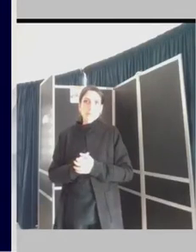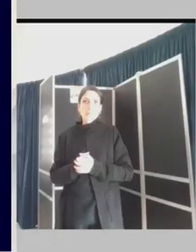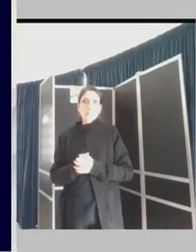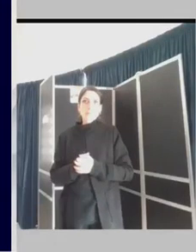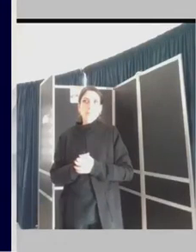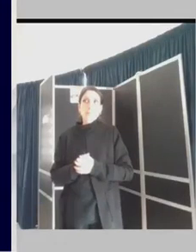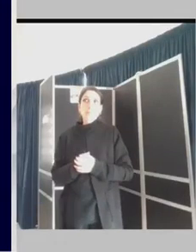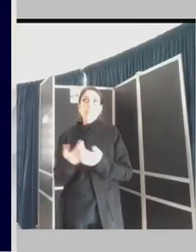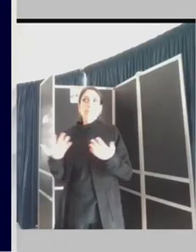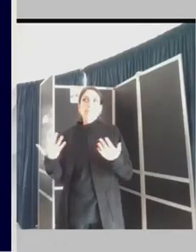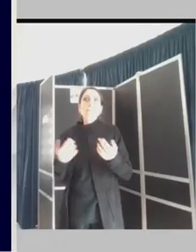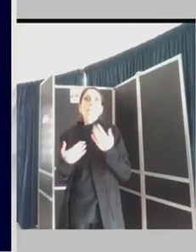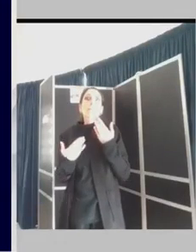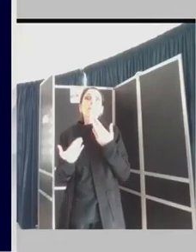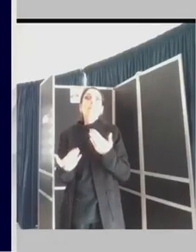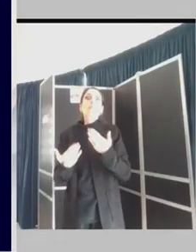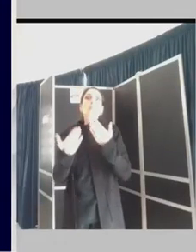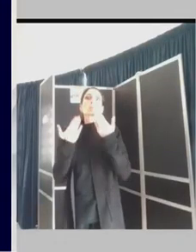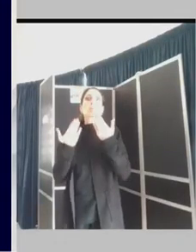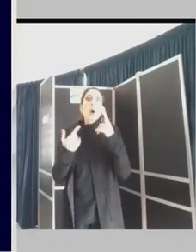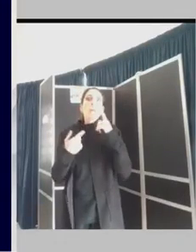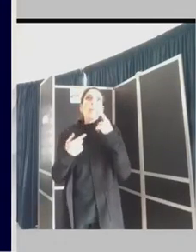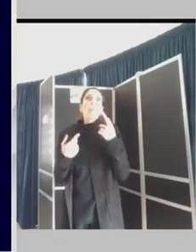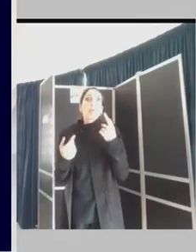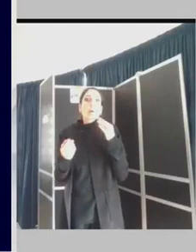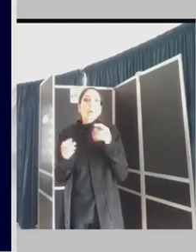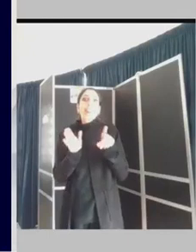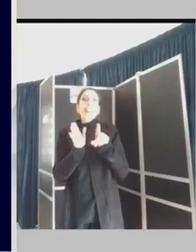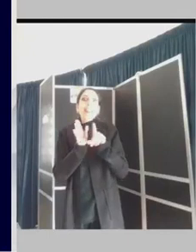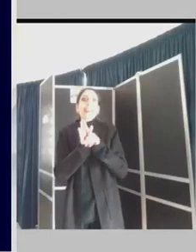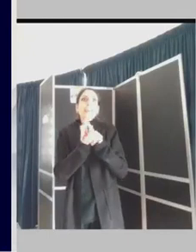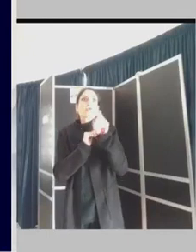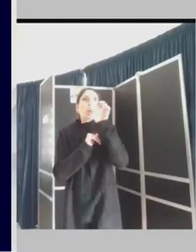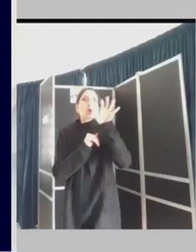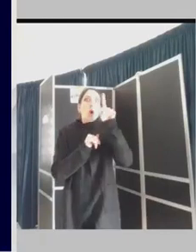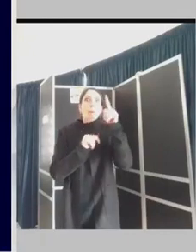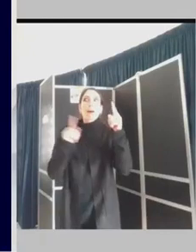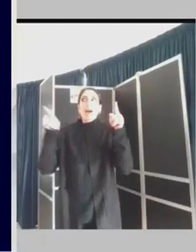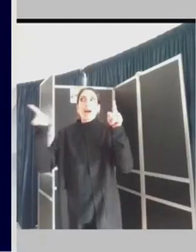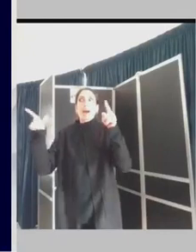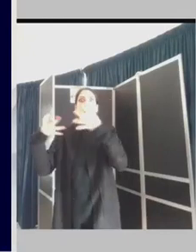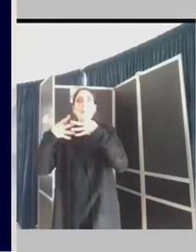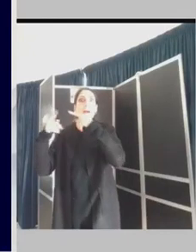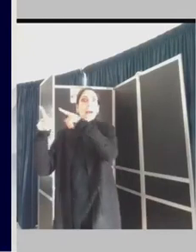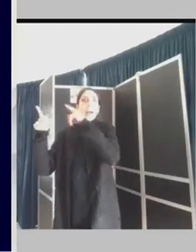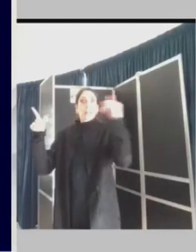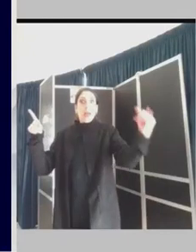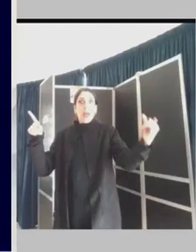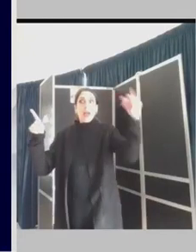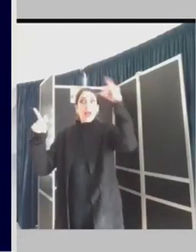dall'Europa agli Stati Uniti comunque si attraversa l'Atlantico, e questa ragazza di 27 anni morì. E noi quindi poi fummo convocati